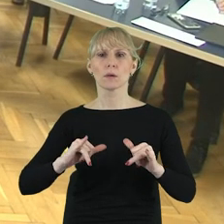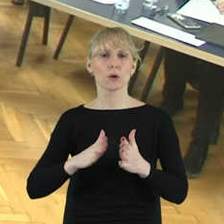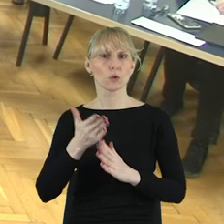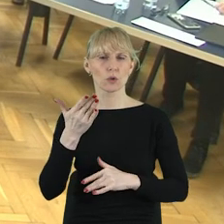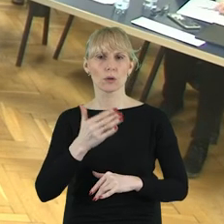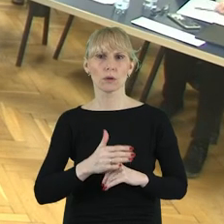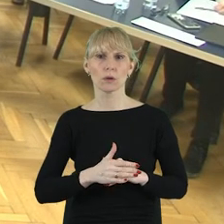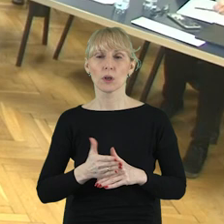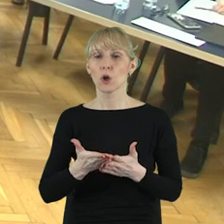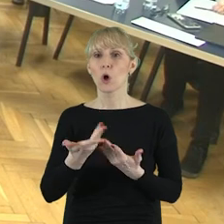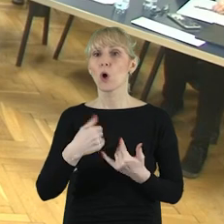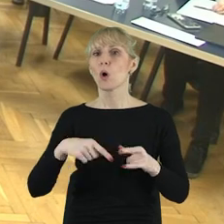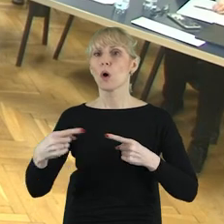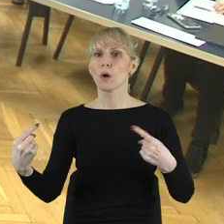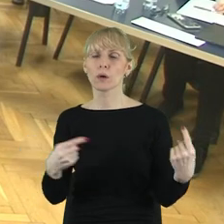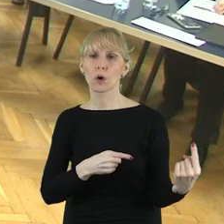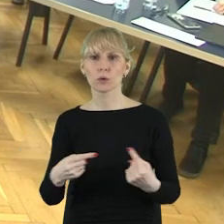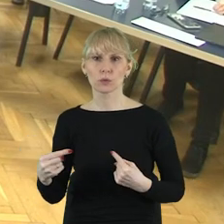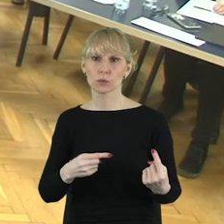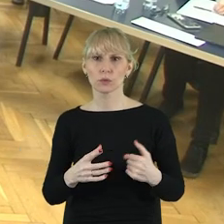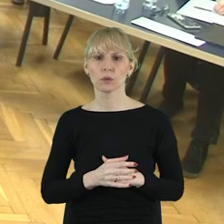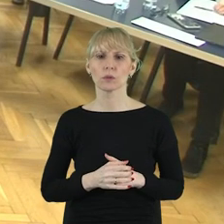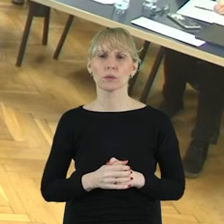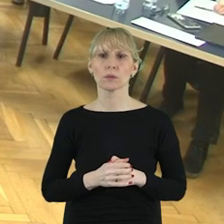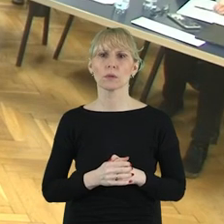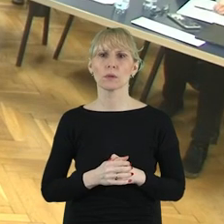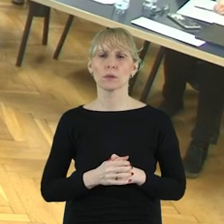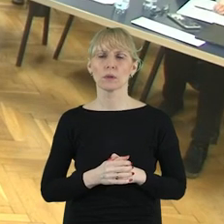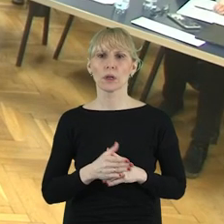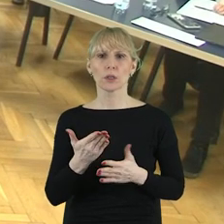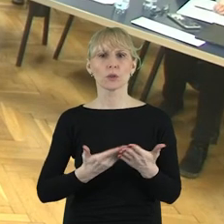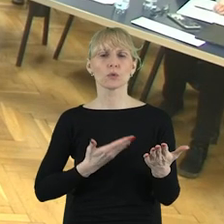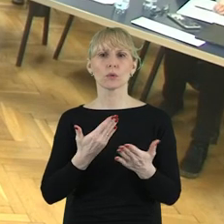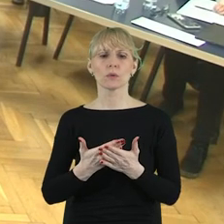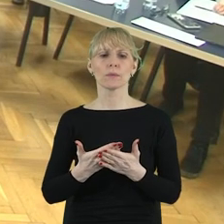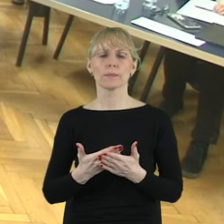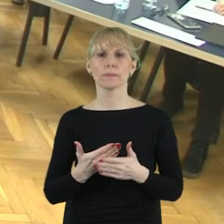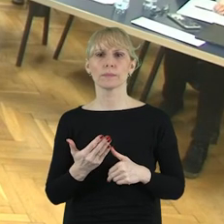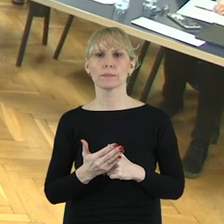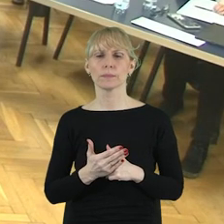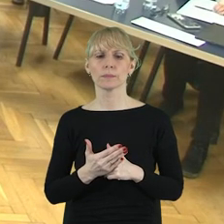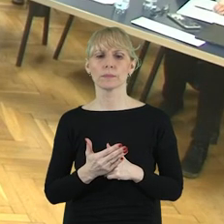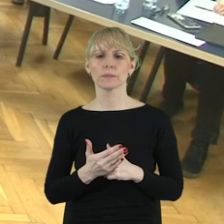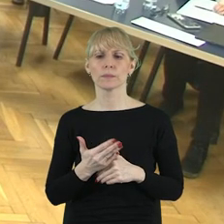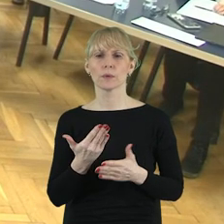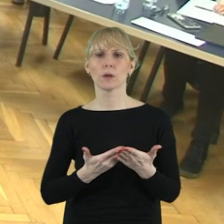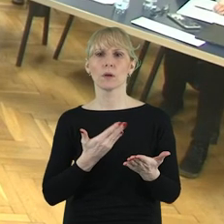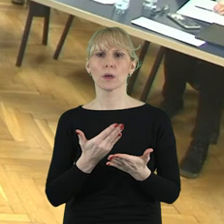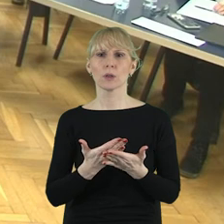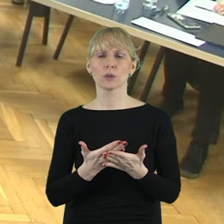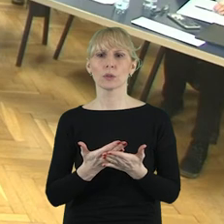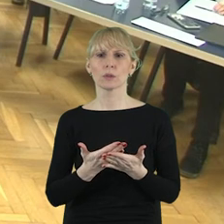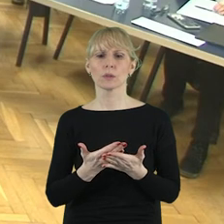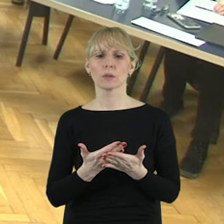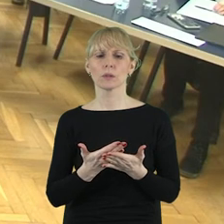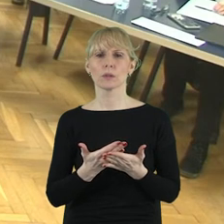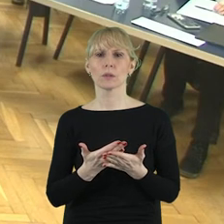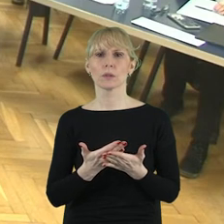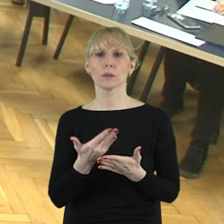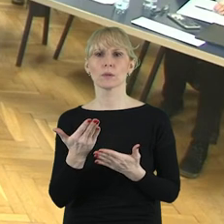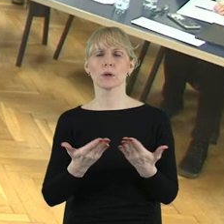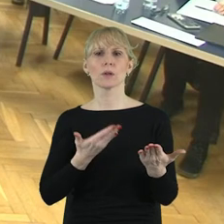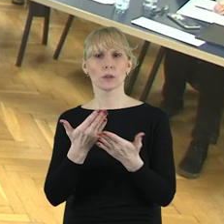województwa konsultował wyżej wymienioną dokumentację. I tu się nasuwa kolejne pytanie. A czy intencją pana